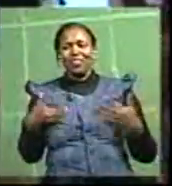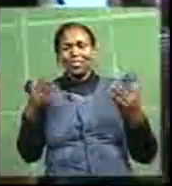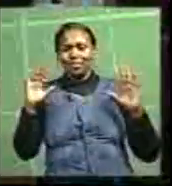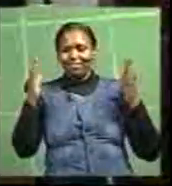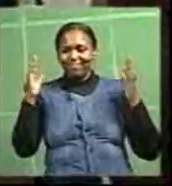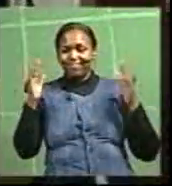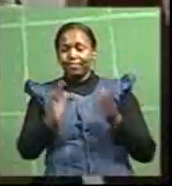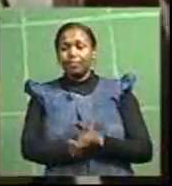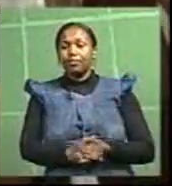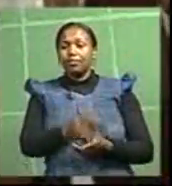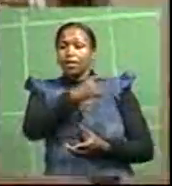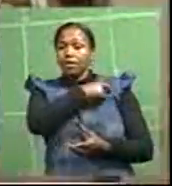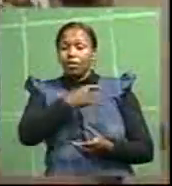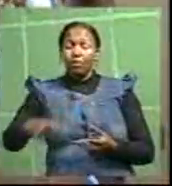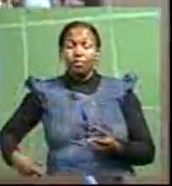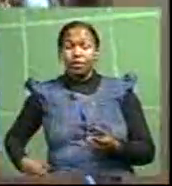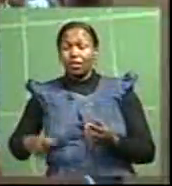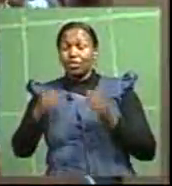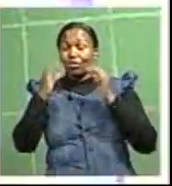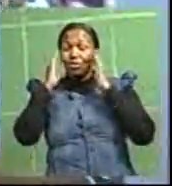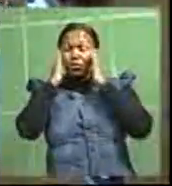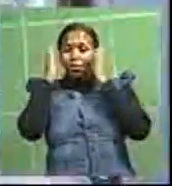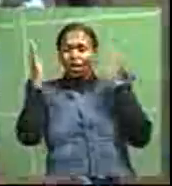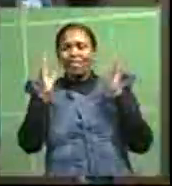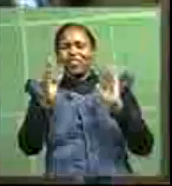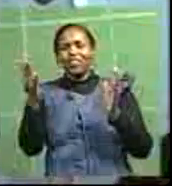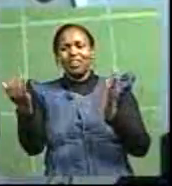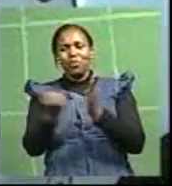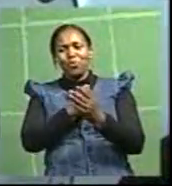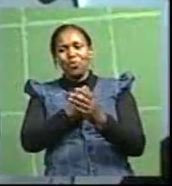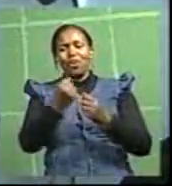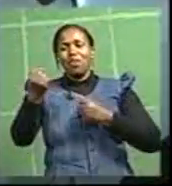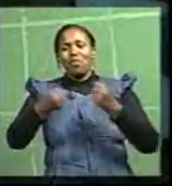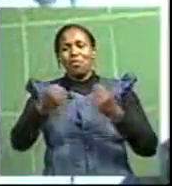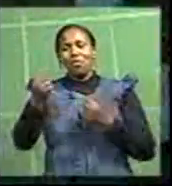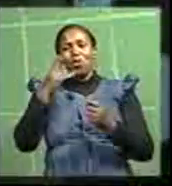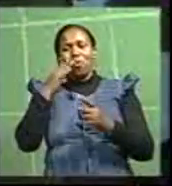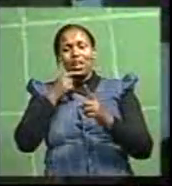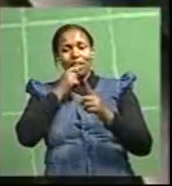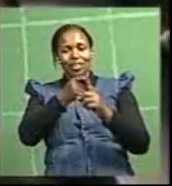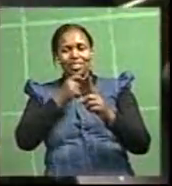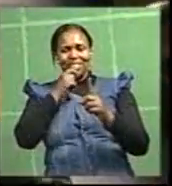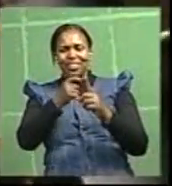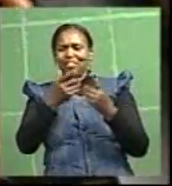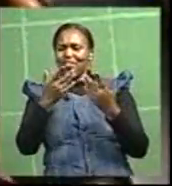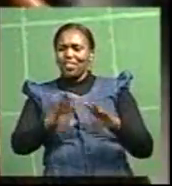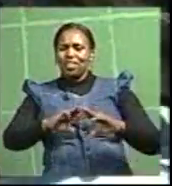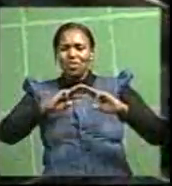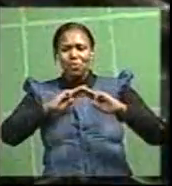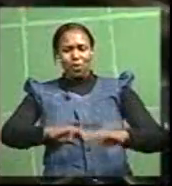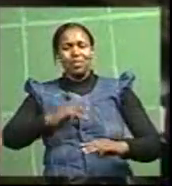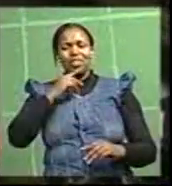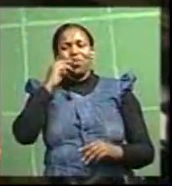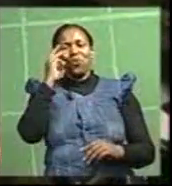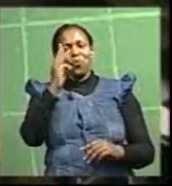Kuba nginobuhle walonyaka Linda uthole umqomelo wemotolo nganike uma sesikhulumisana naye uthembise ukuthi utadimisela